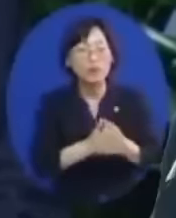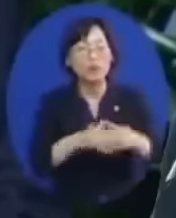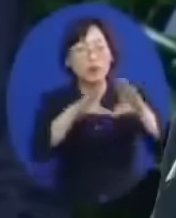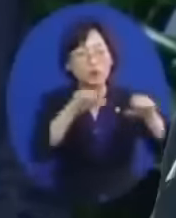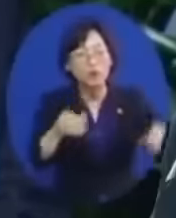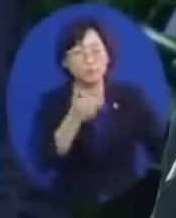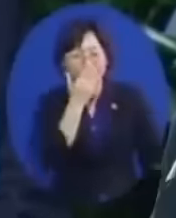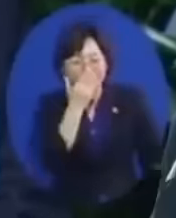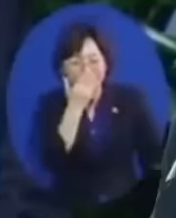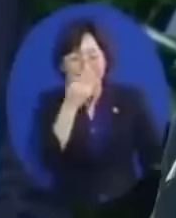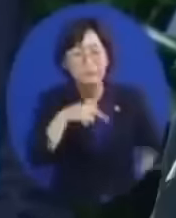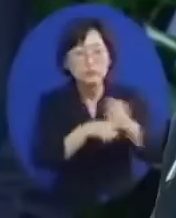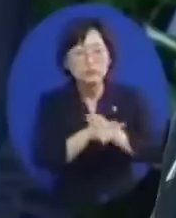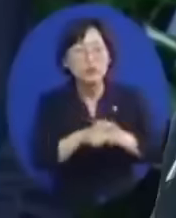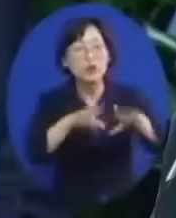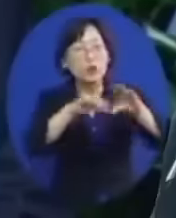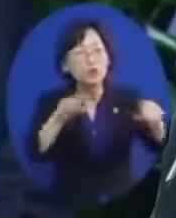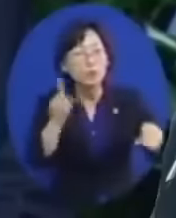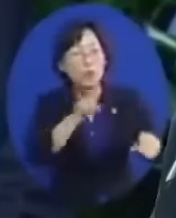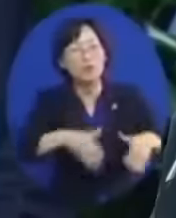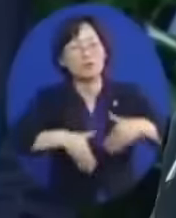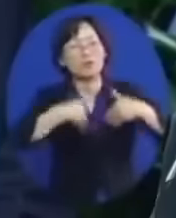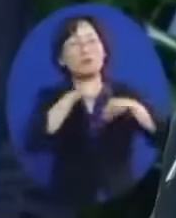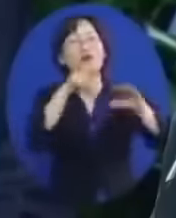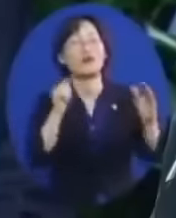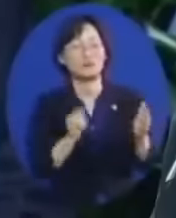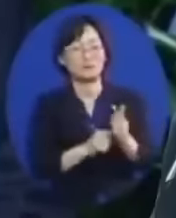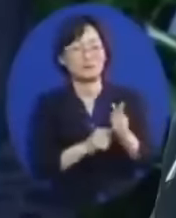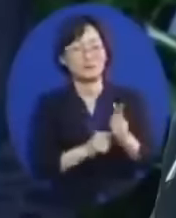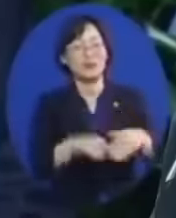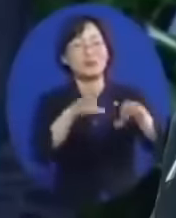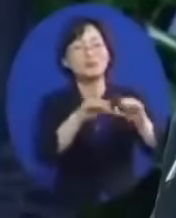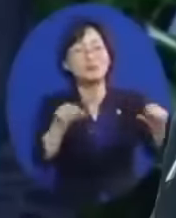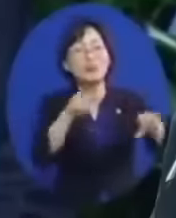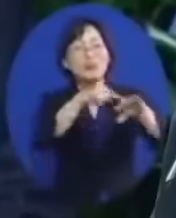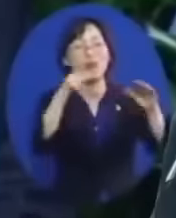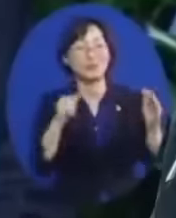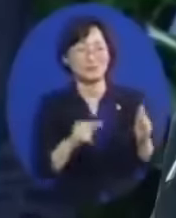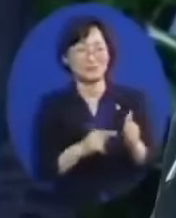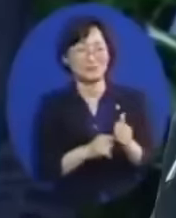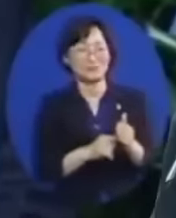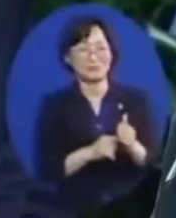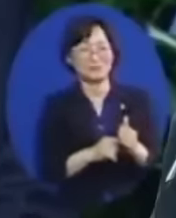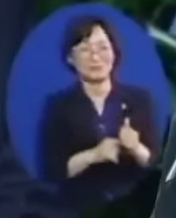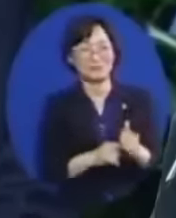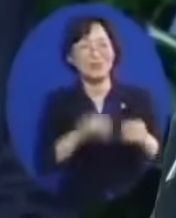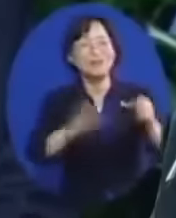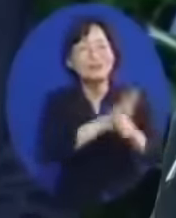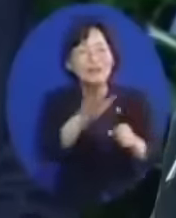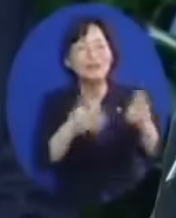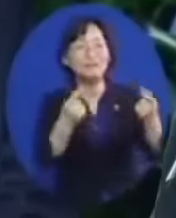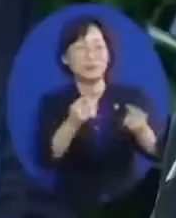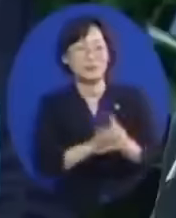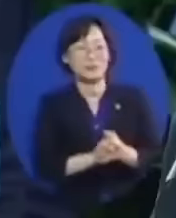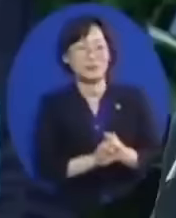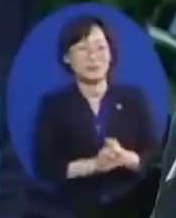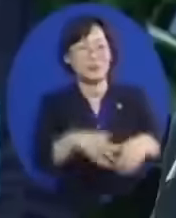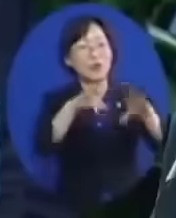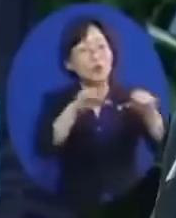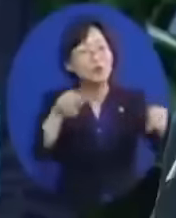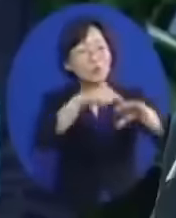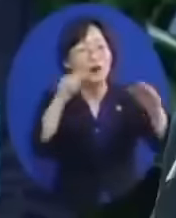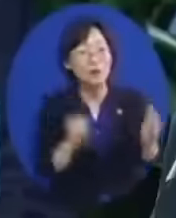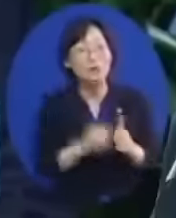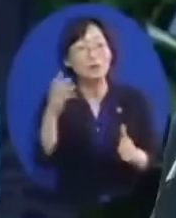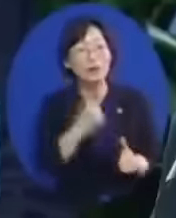온유하고 겸손하다는 것은 온유한 것은 따뜻한 마음과 부드러운 마음입니다. 사랑입니다. 온유한